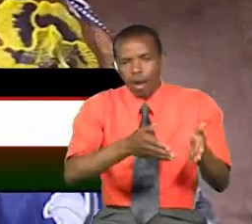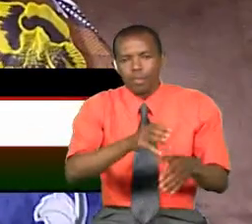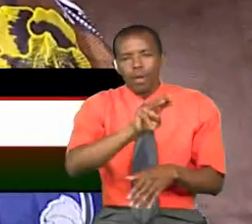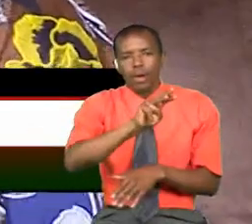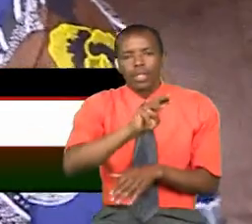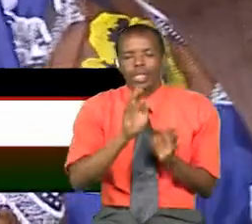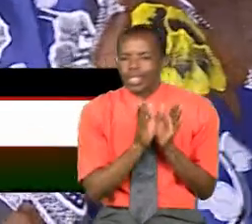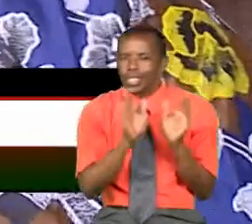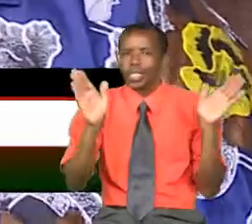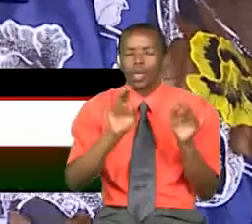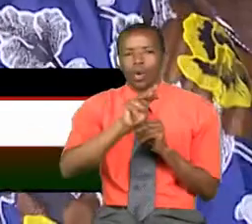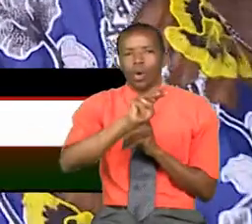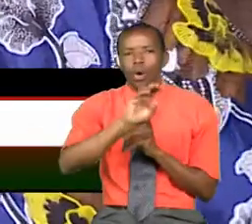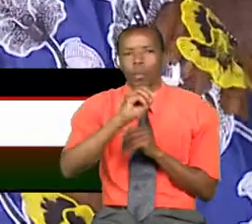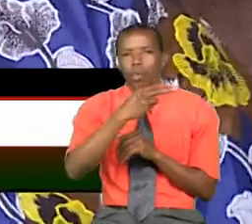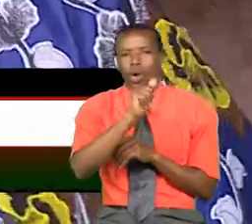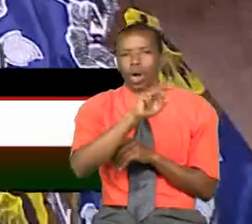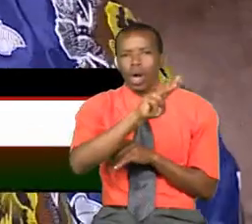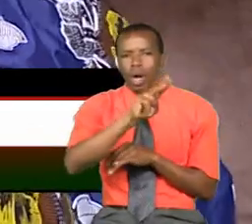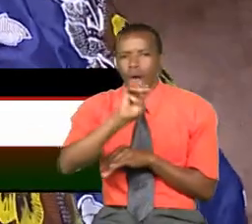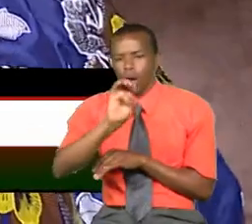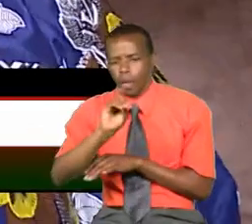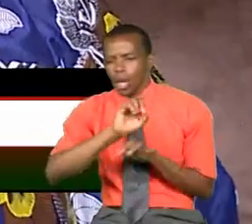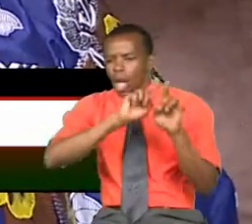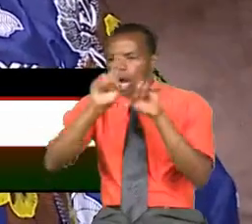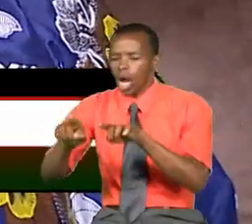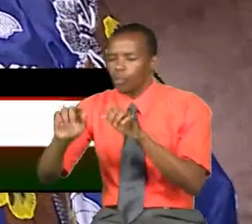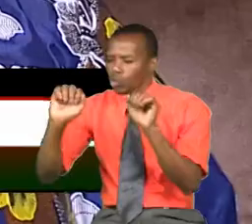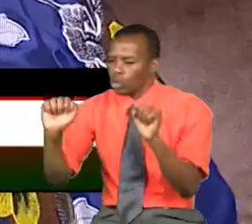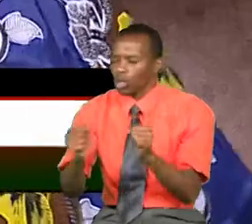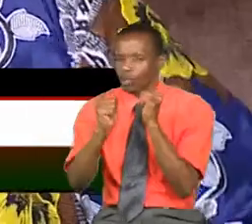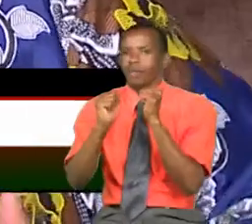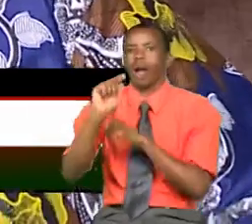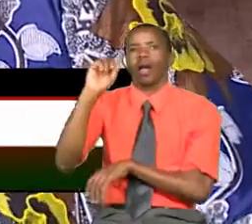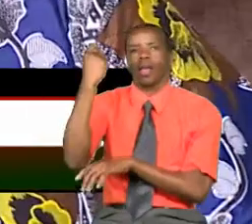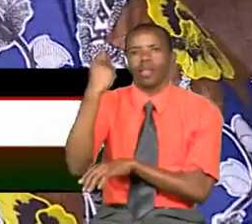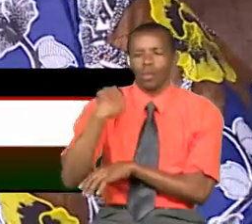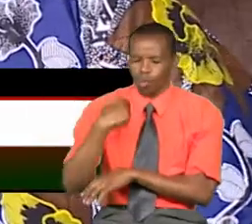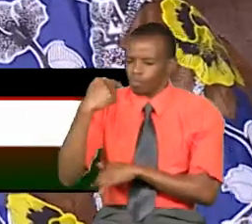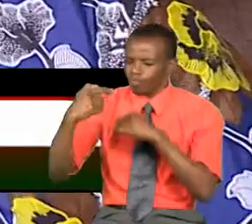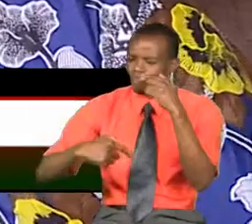Mahmud Mohamed na wenzake wamekuja kuokoa nchi. Basi